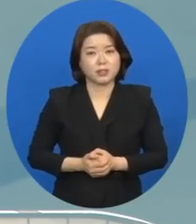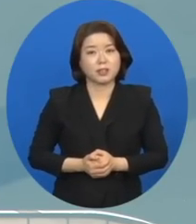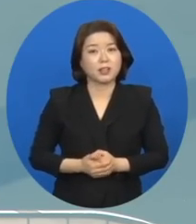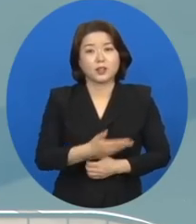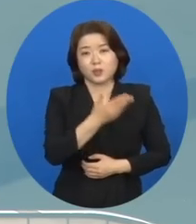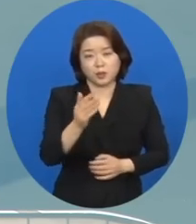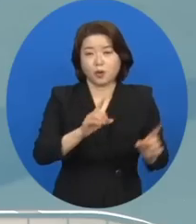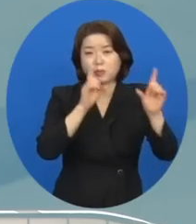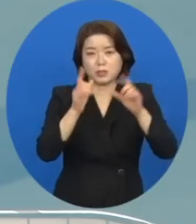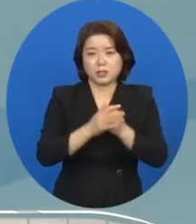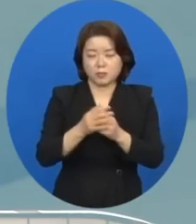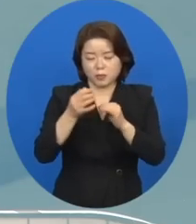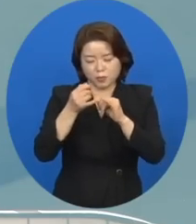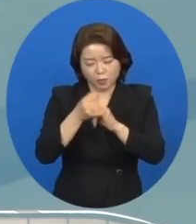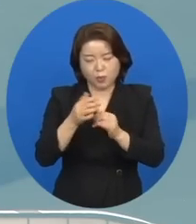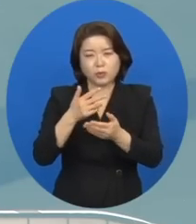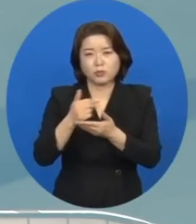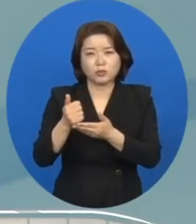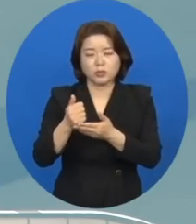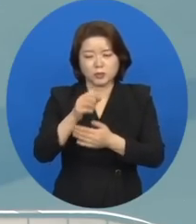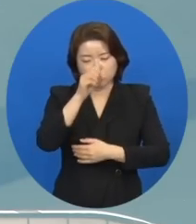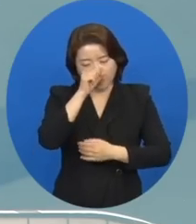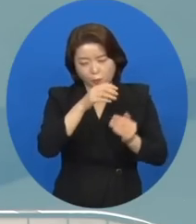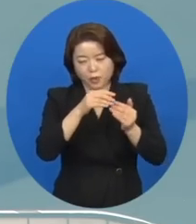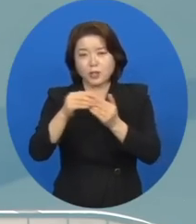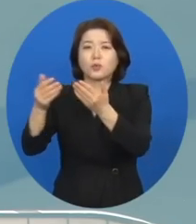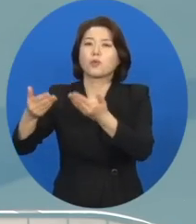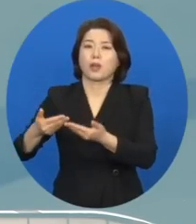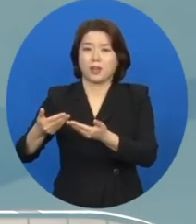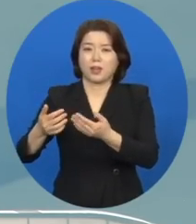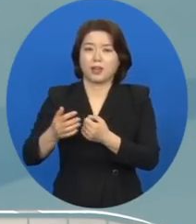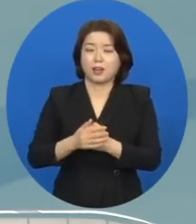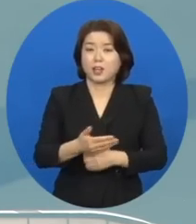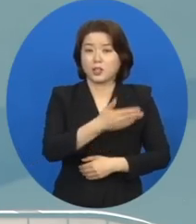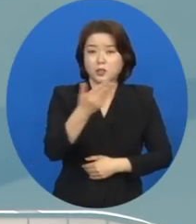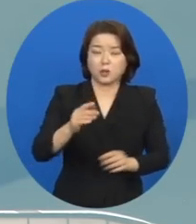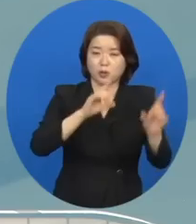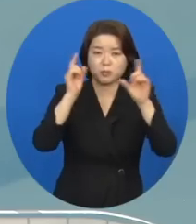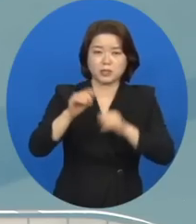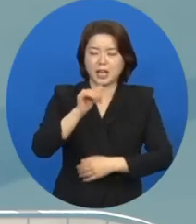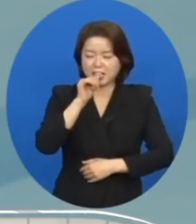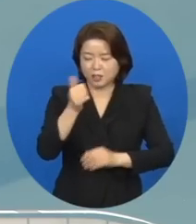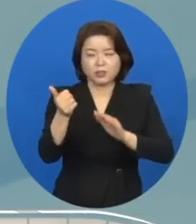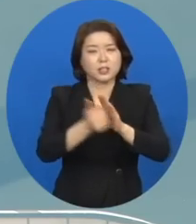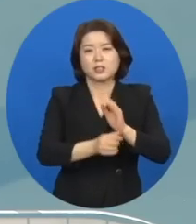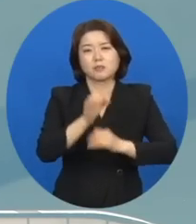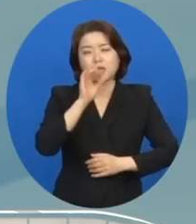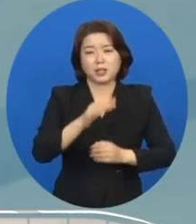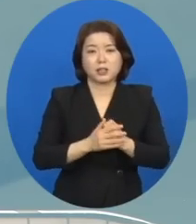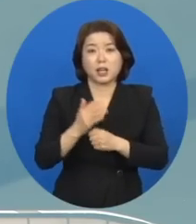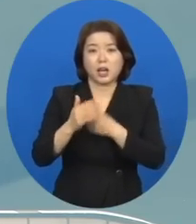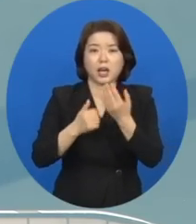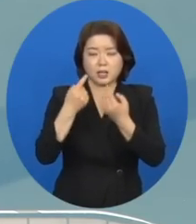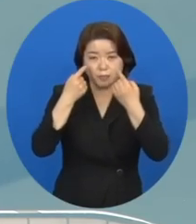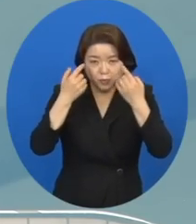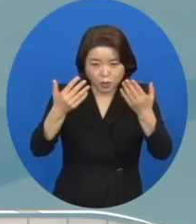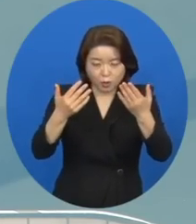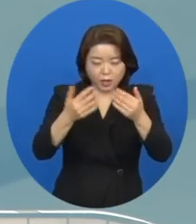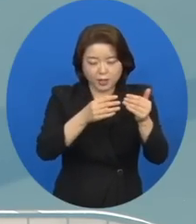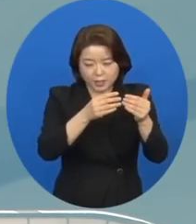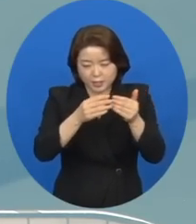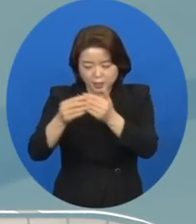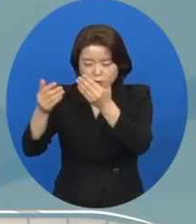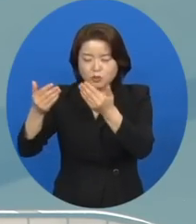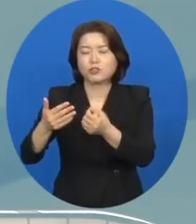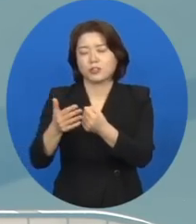여러분들의 삶을 반드시 주님이 선하게 인도하십니다. 여러분들의 삶은 절대 실패할 수가 없어요. 하나님이 정확하게 이끄시기